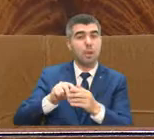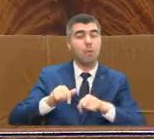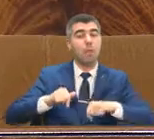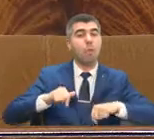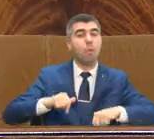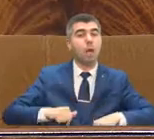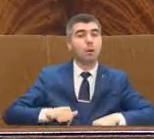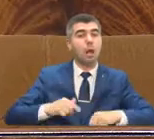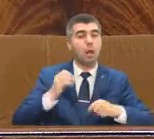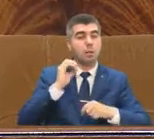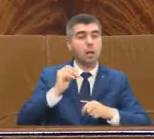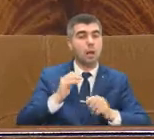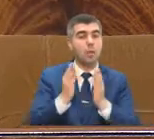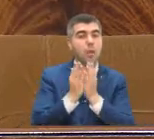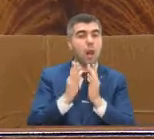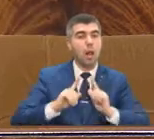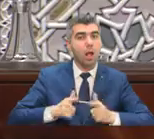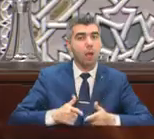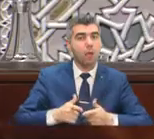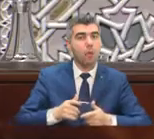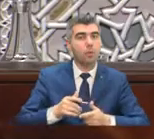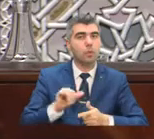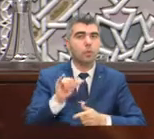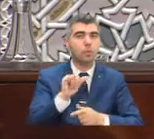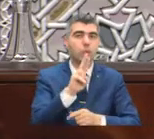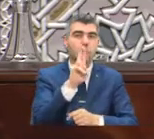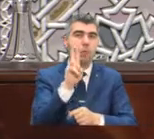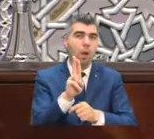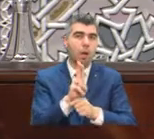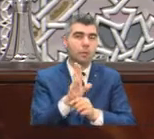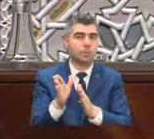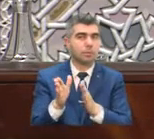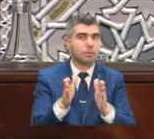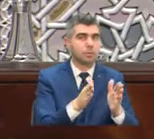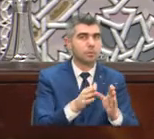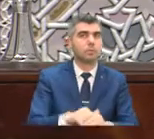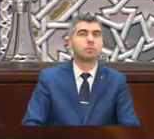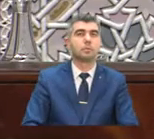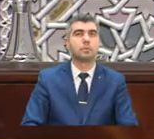وزارة التربية الوطنية، نسائلكم. شكرا. جوابكم سيد الوزير.